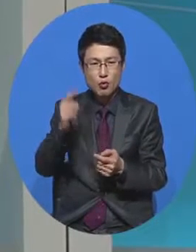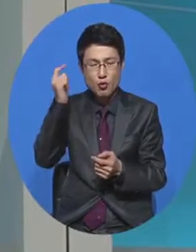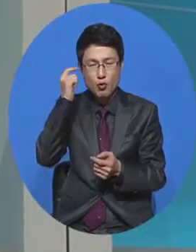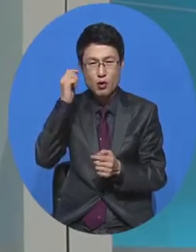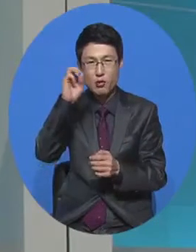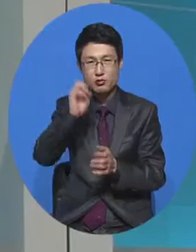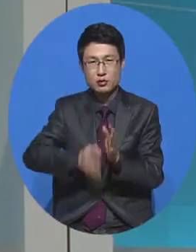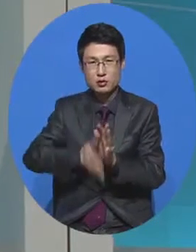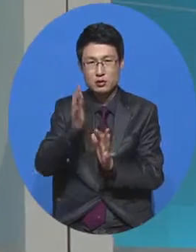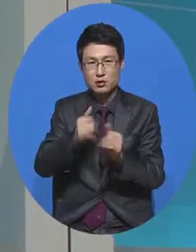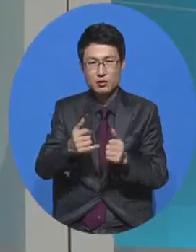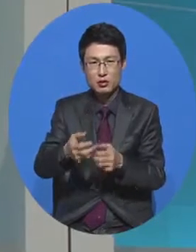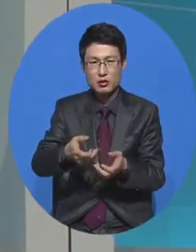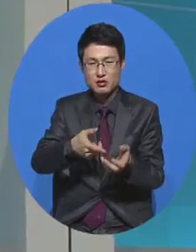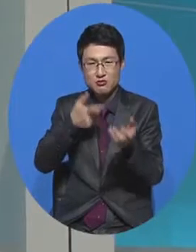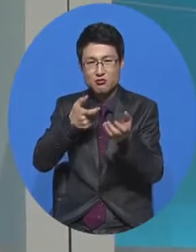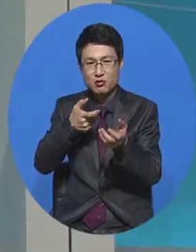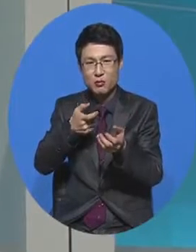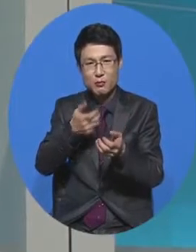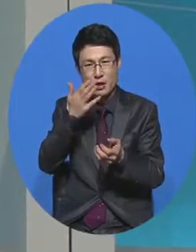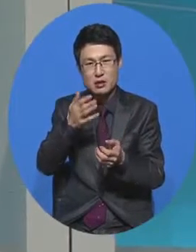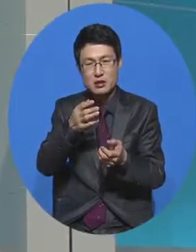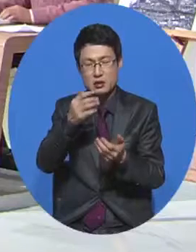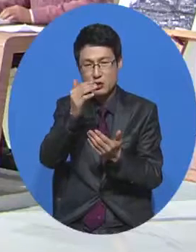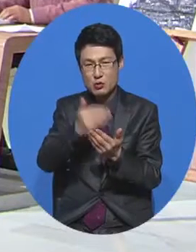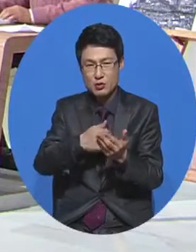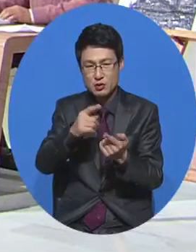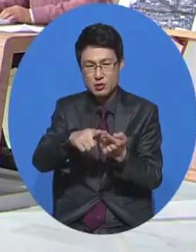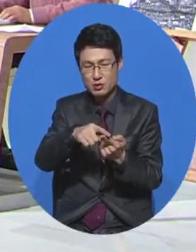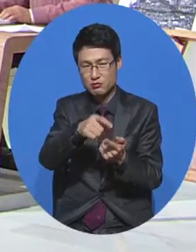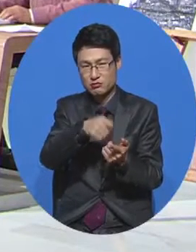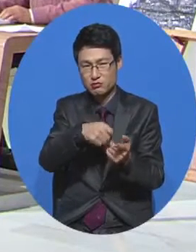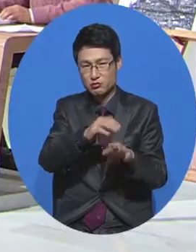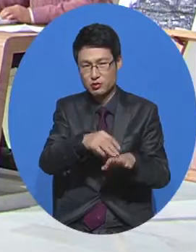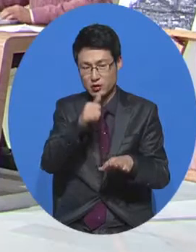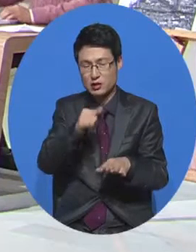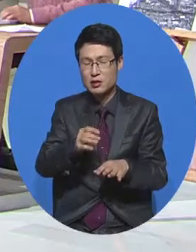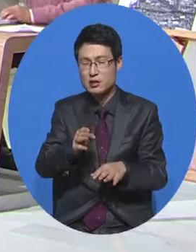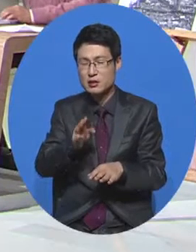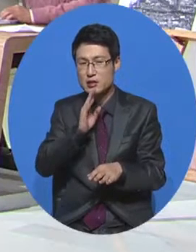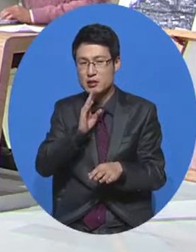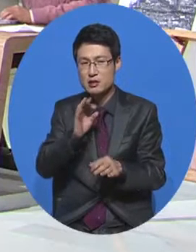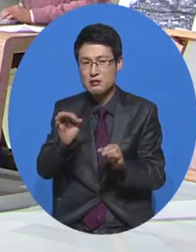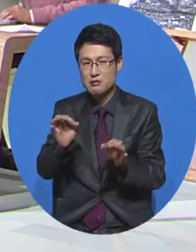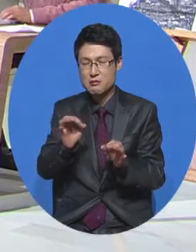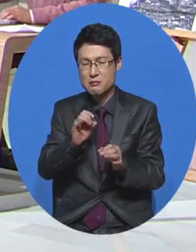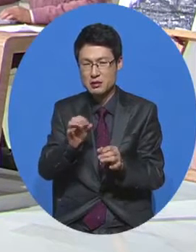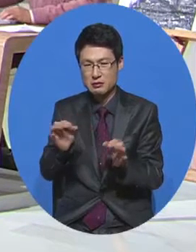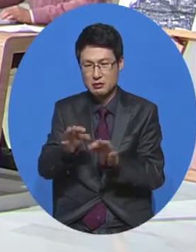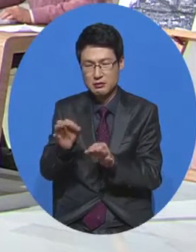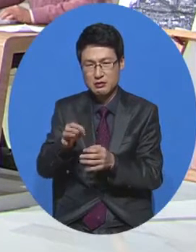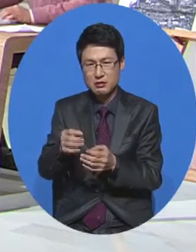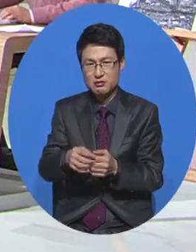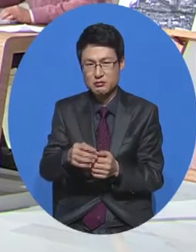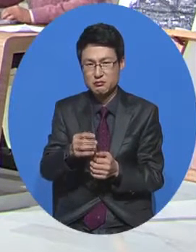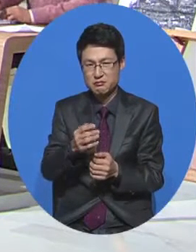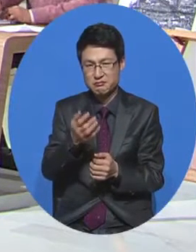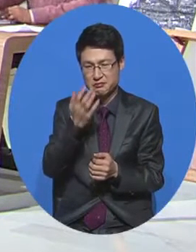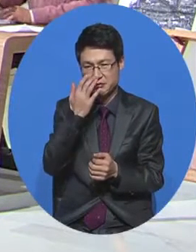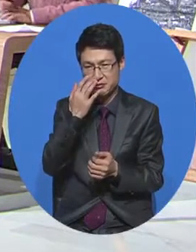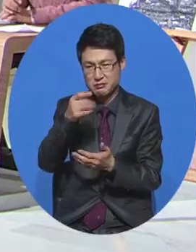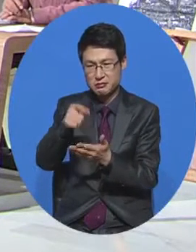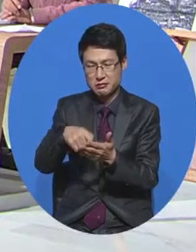없었는가 이런 내용들도 등장하는데 서술 만 사실만 아주 건조하게 소설 되었을 뿐 그